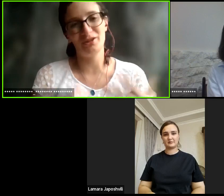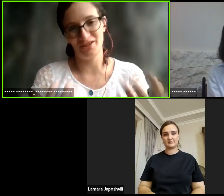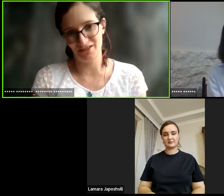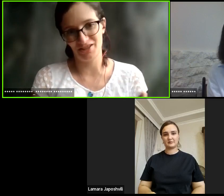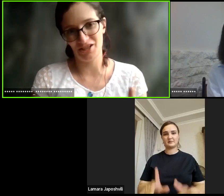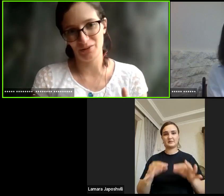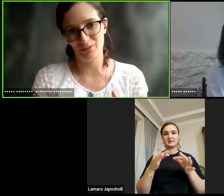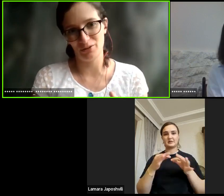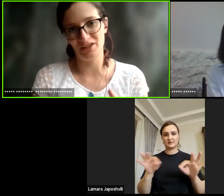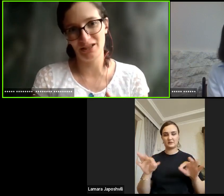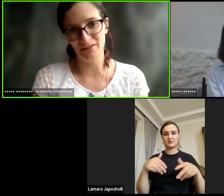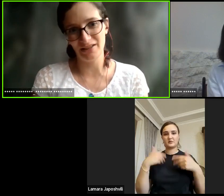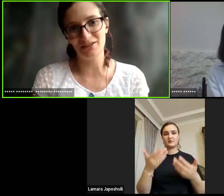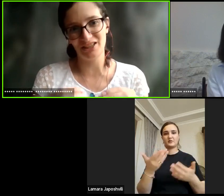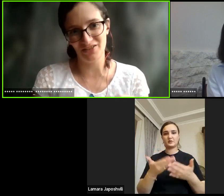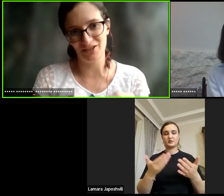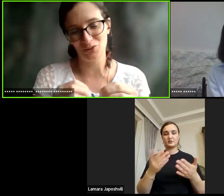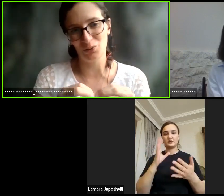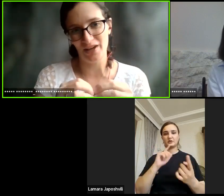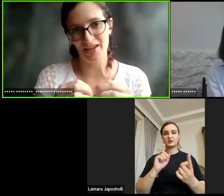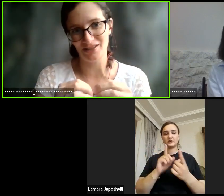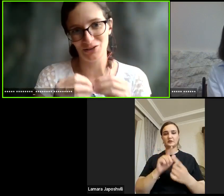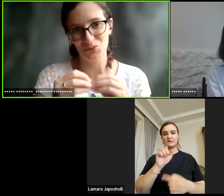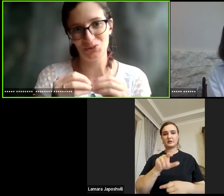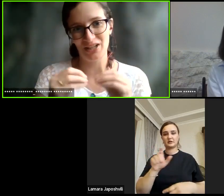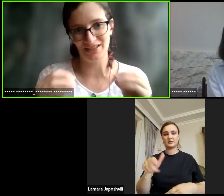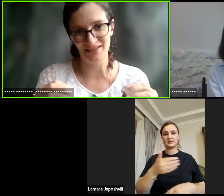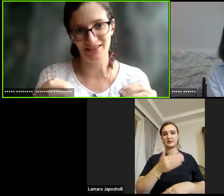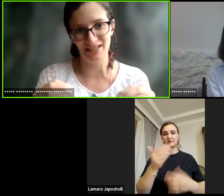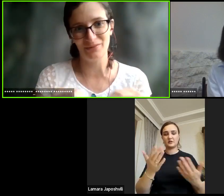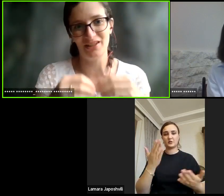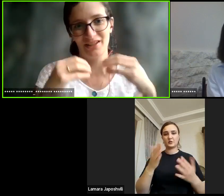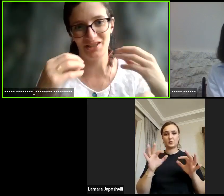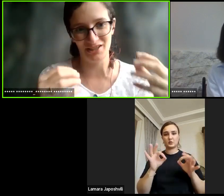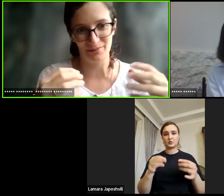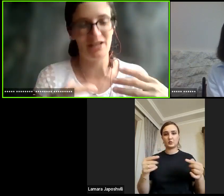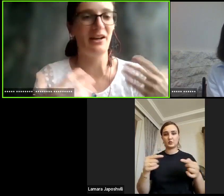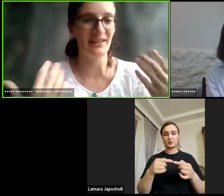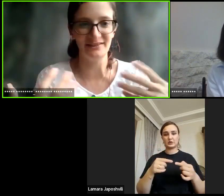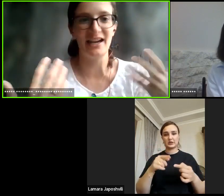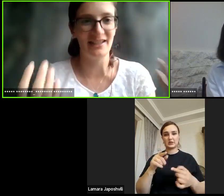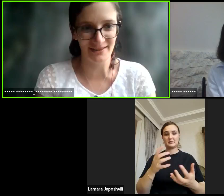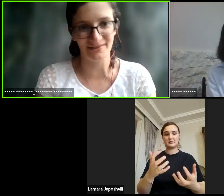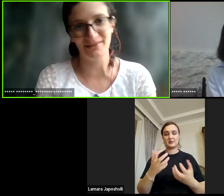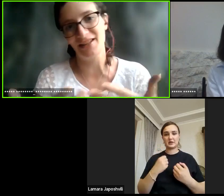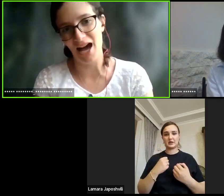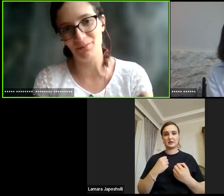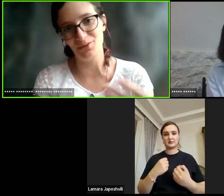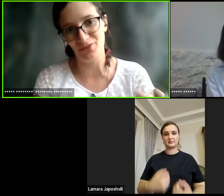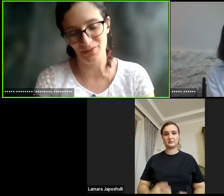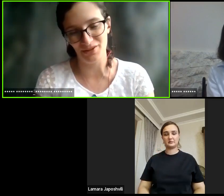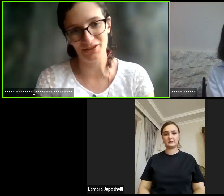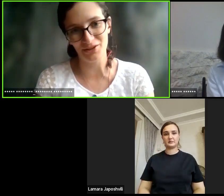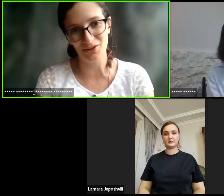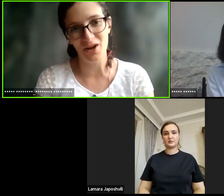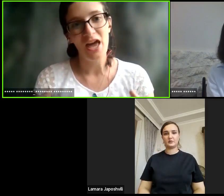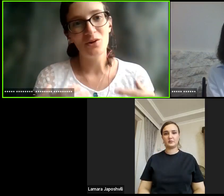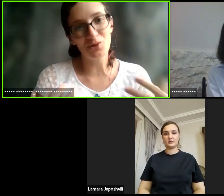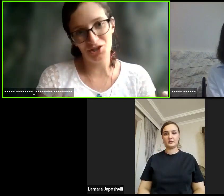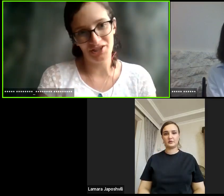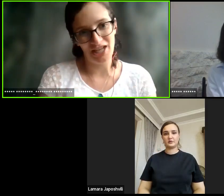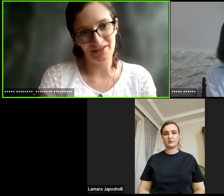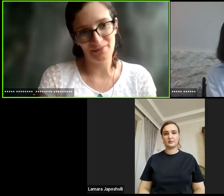ურჩევ ხოლმე, როდესაც ესეთი შეხვედრები მაქვს ადამიანებს, თქვენ თუ ეს ზუსტად იცით და მიიღეთ შესაბამისად, აი მაგალითად დაეხმარნენ ამ ვებინარს,